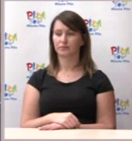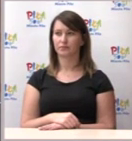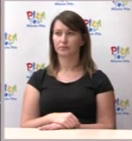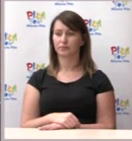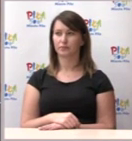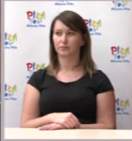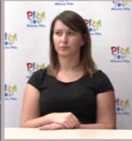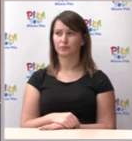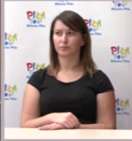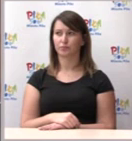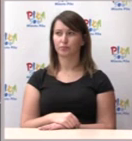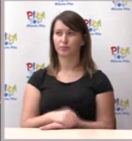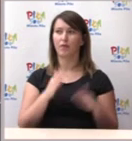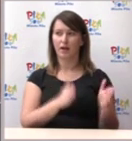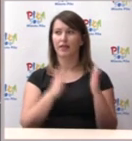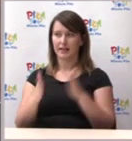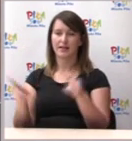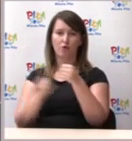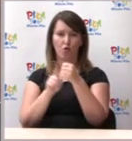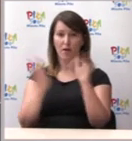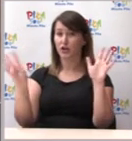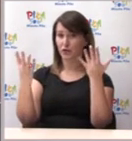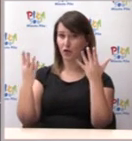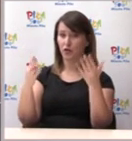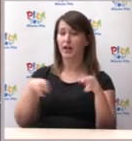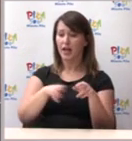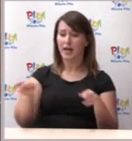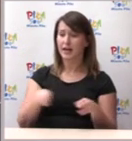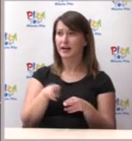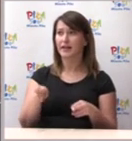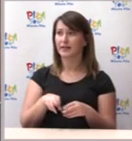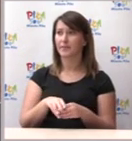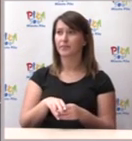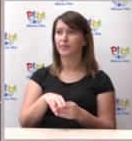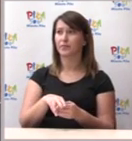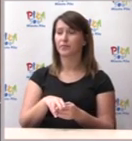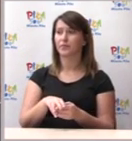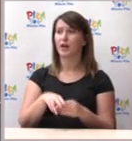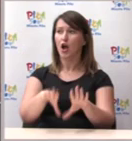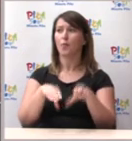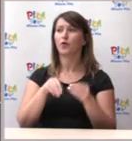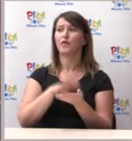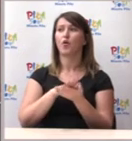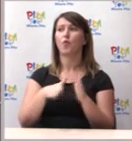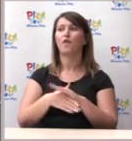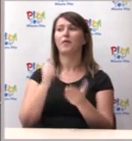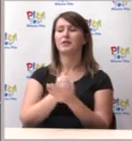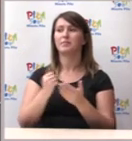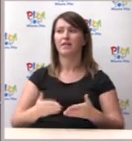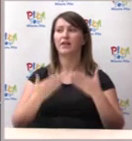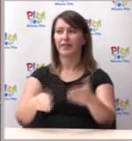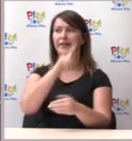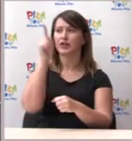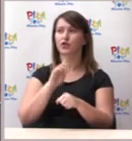gospodarce nieruchomościami. W punkcie dziewiątym Rada głosowała nad uchwałą w sprawie i podjęła uchwałę w sprawie wyrażenia zgody na